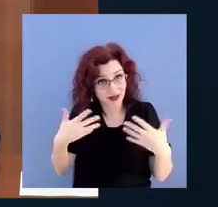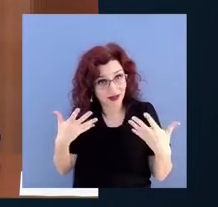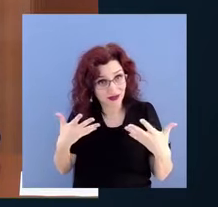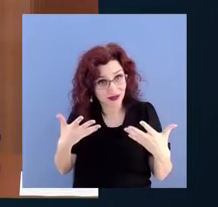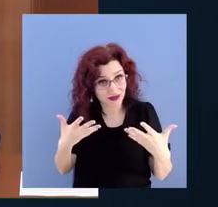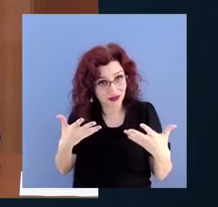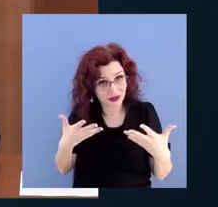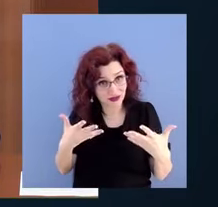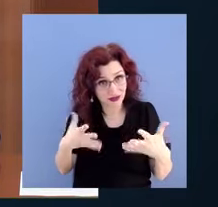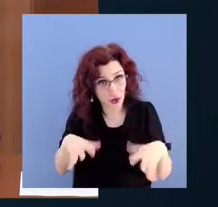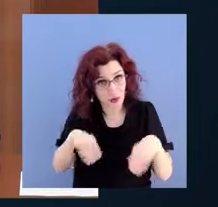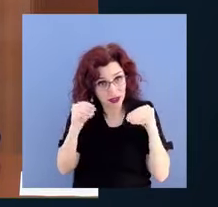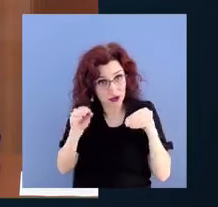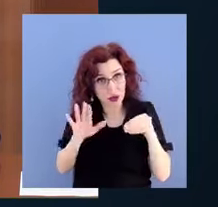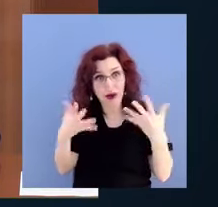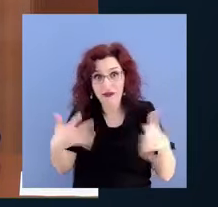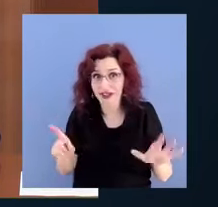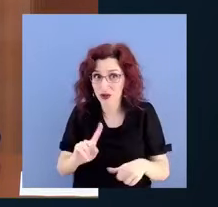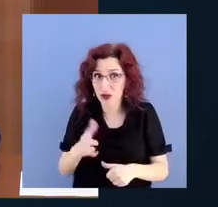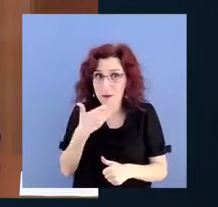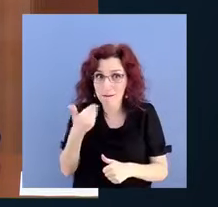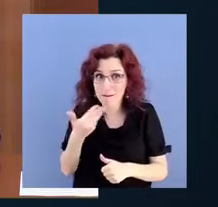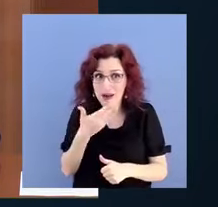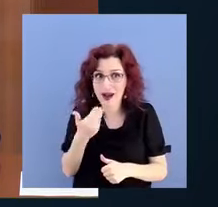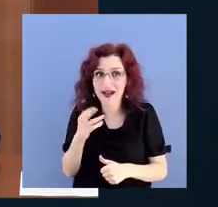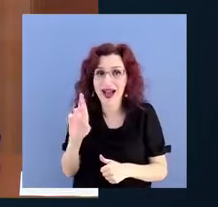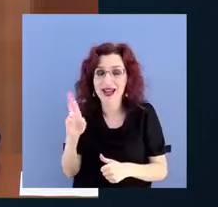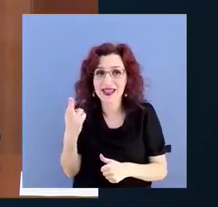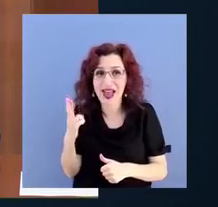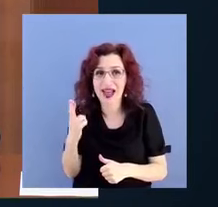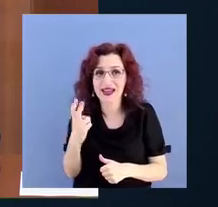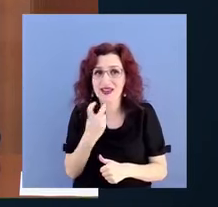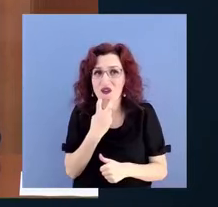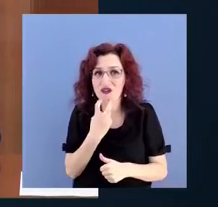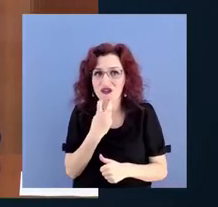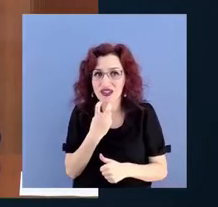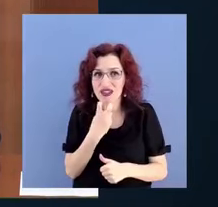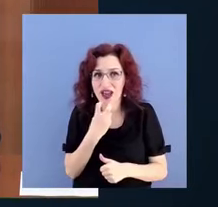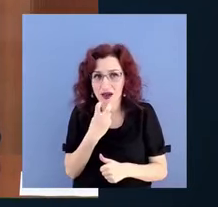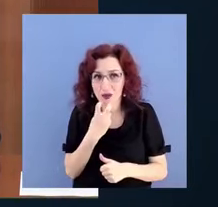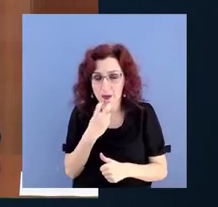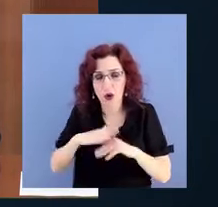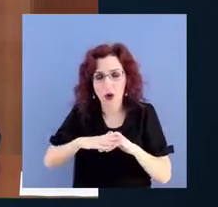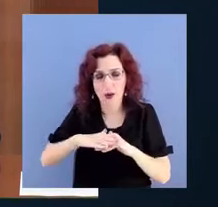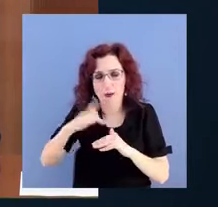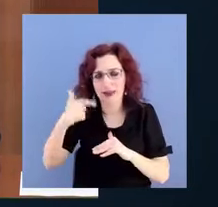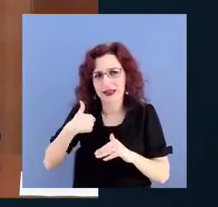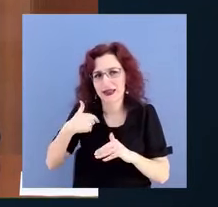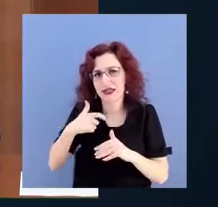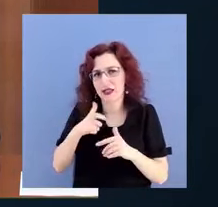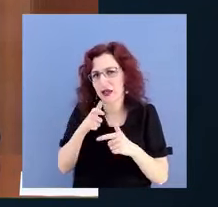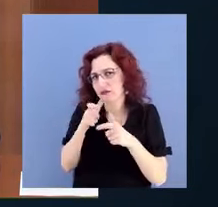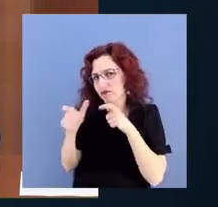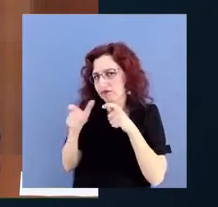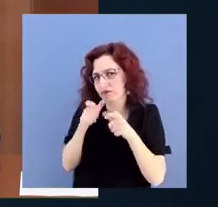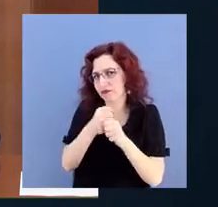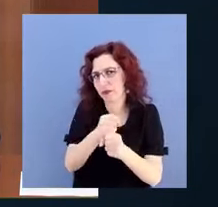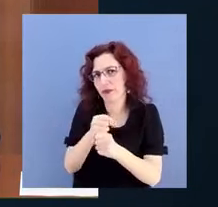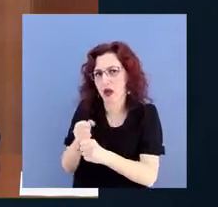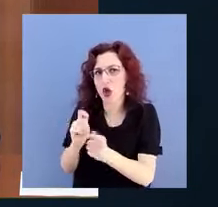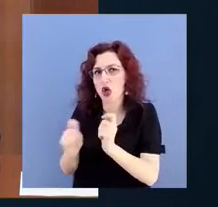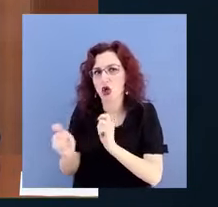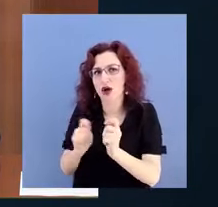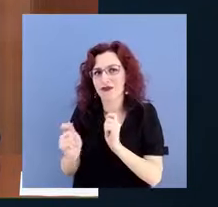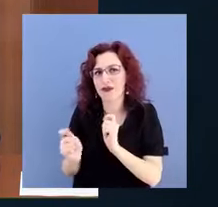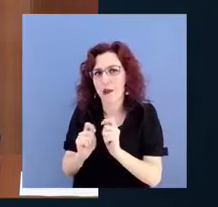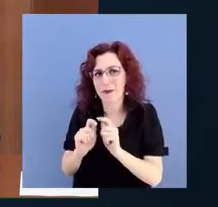la partita proprio stamattina parlavo con i rappresentanti di concommercio lazio nord perché dobbiamo